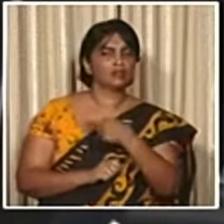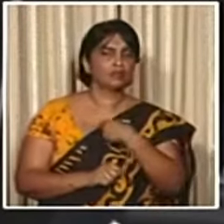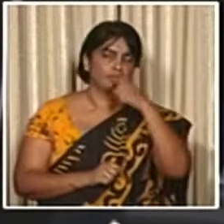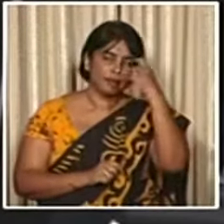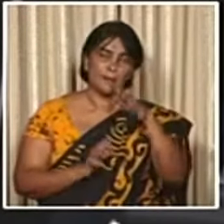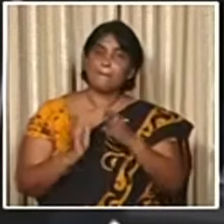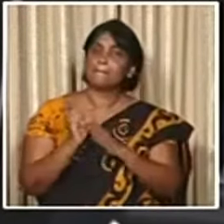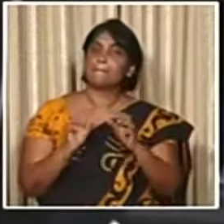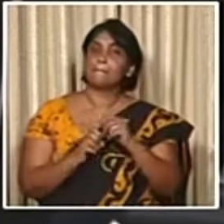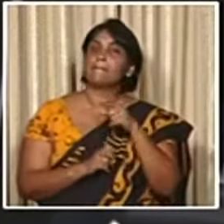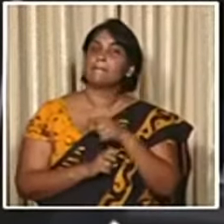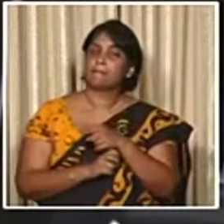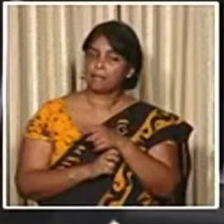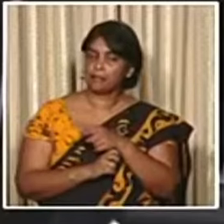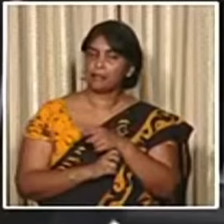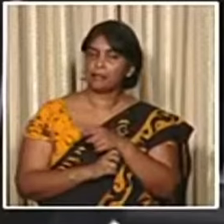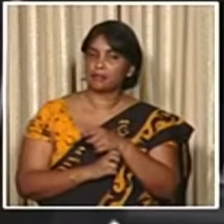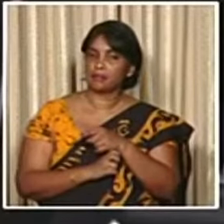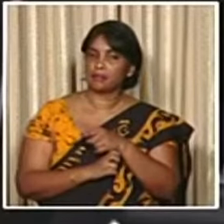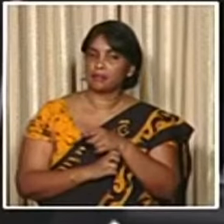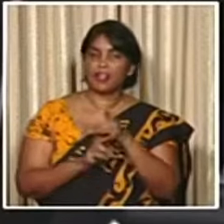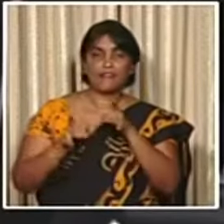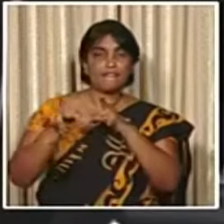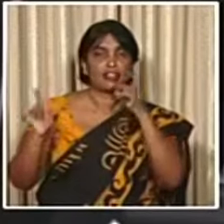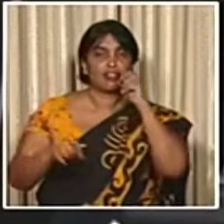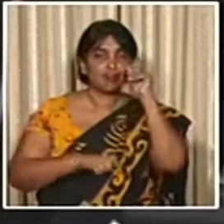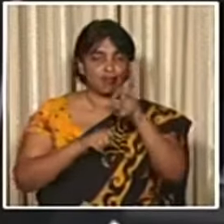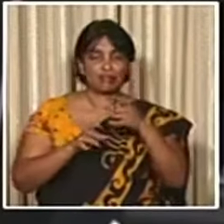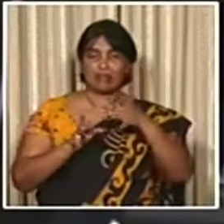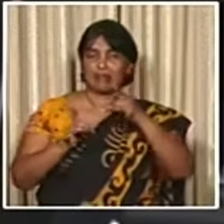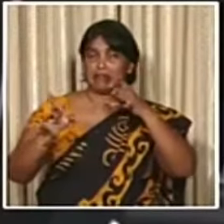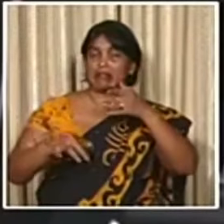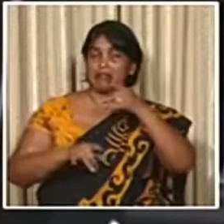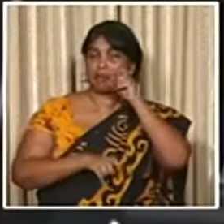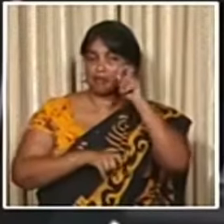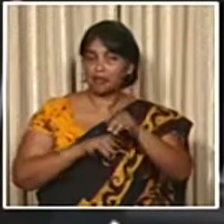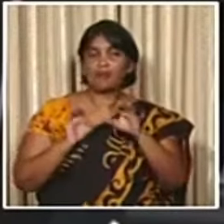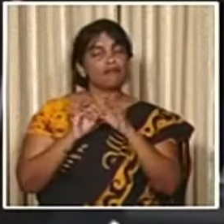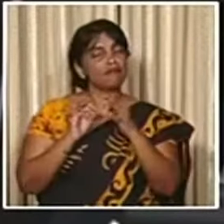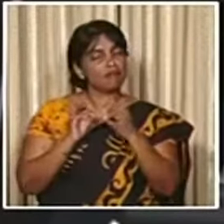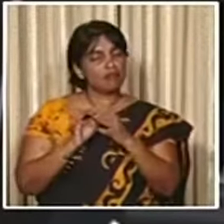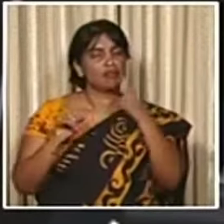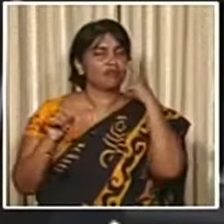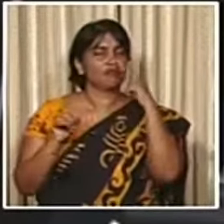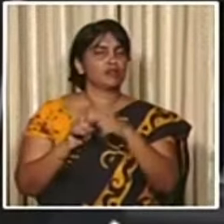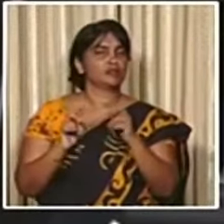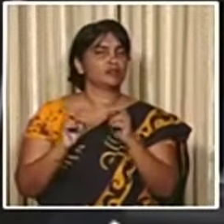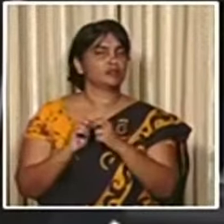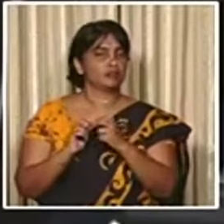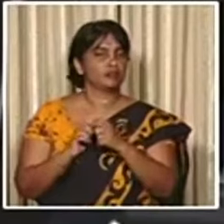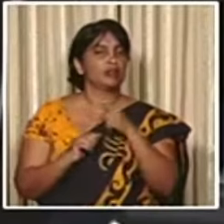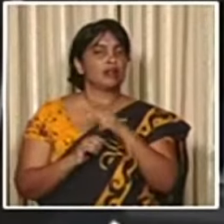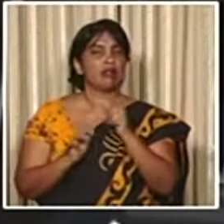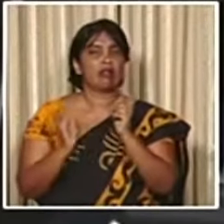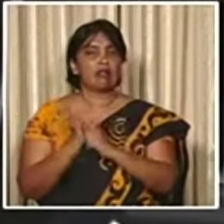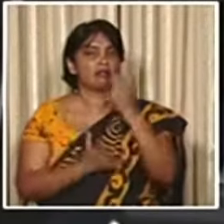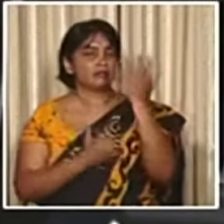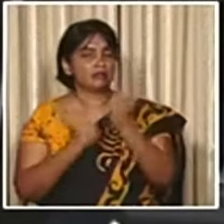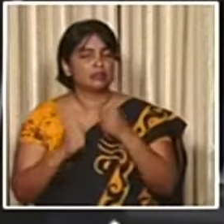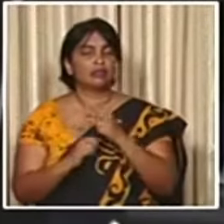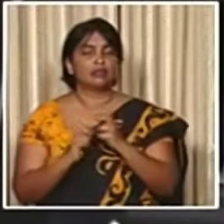දැක්කා මාධ්‍යයේ මේ වැඩි ජනතාව අපේ ආදිවාසී ජනතාවගේ පවුල් වලටත් මේක බලපාලා ඒගොල්ලත් ණයකාරය